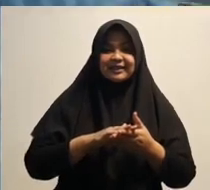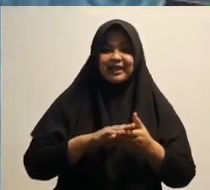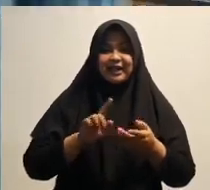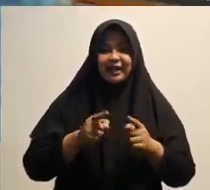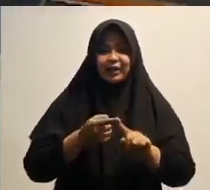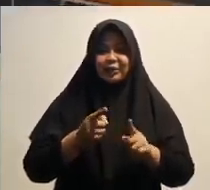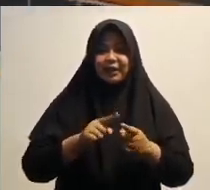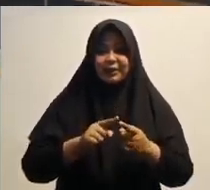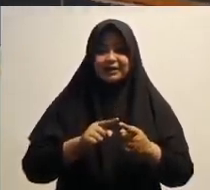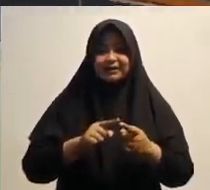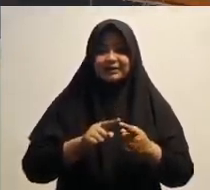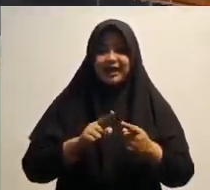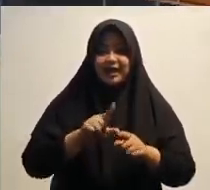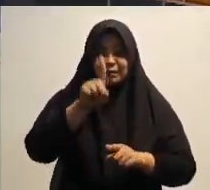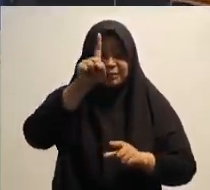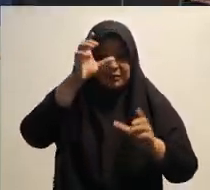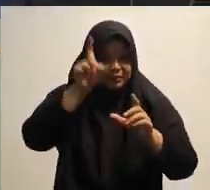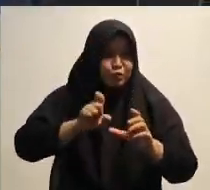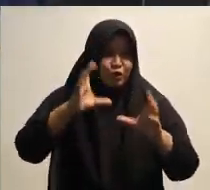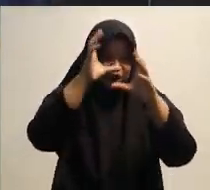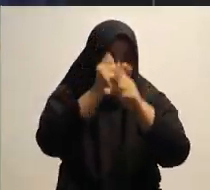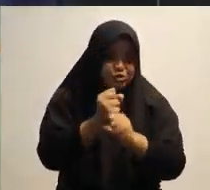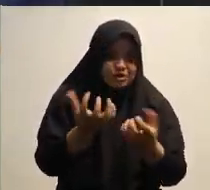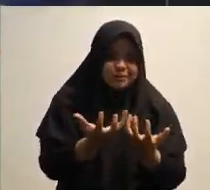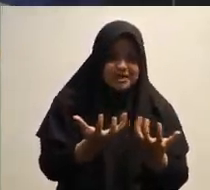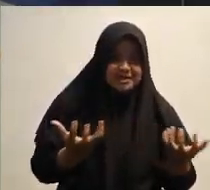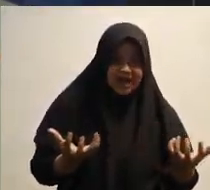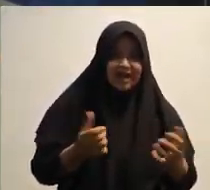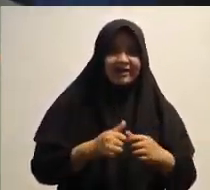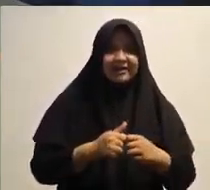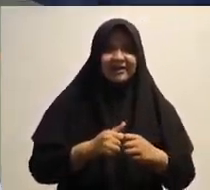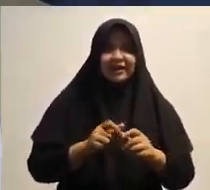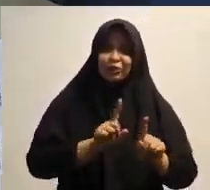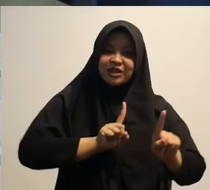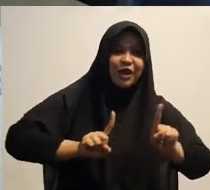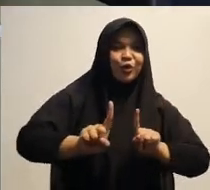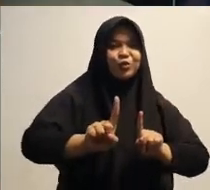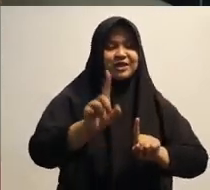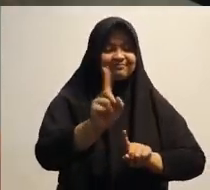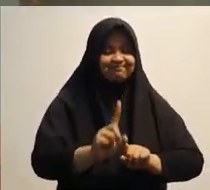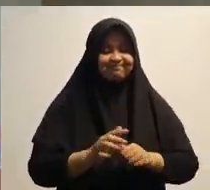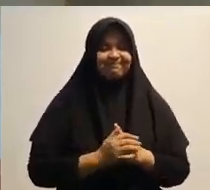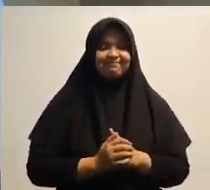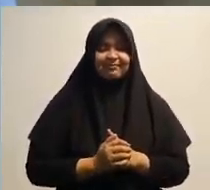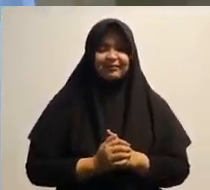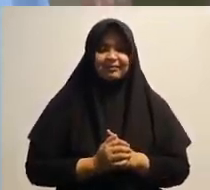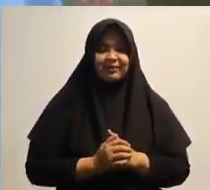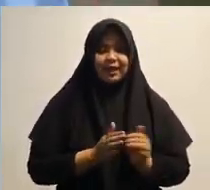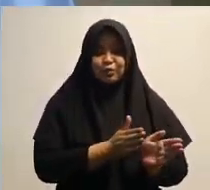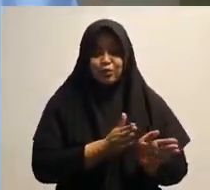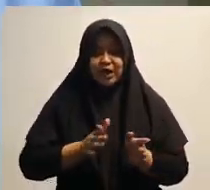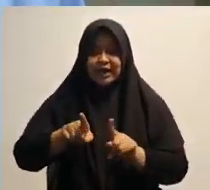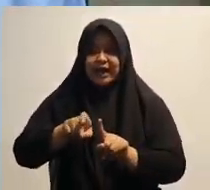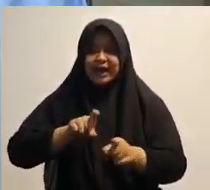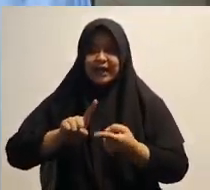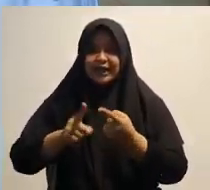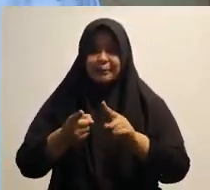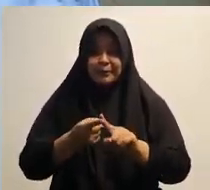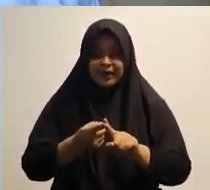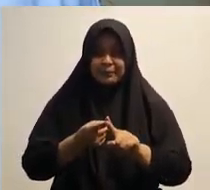yang berkebutuhan khusus itu sebaiknya didahulukan. Kemudian dari